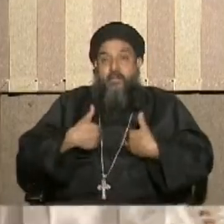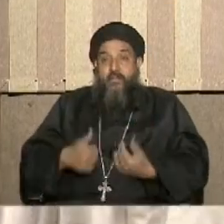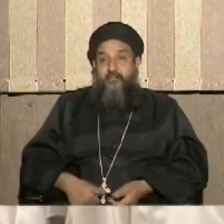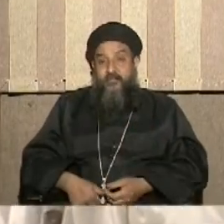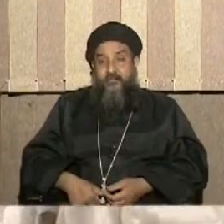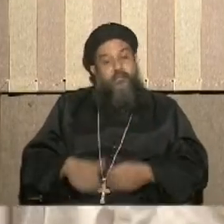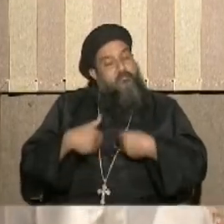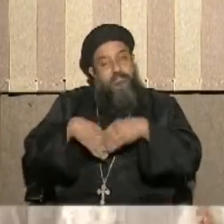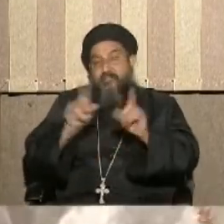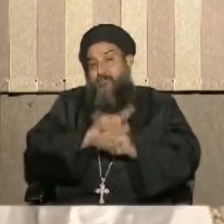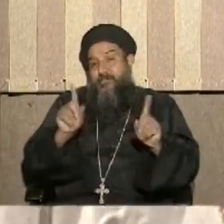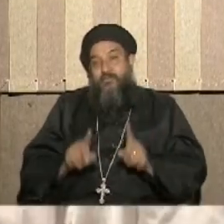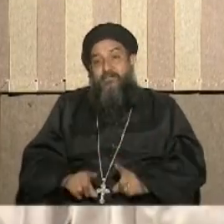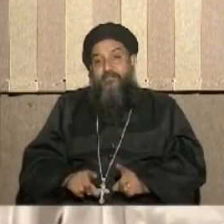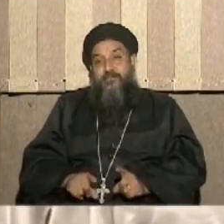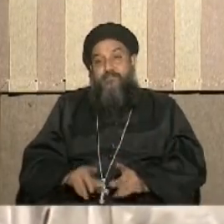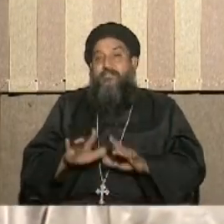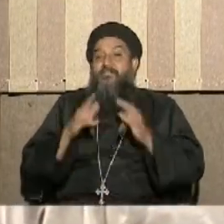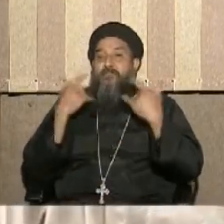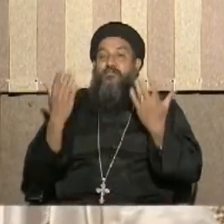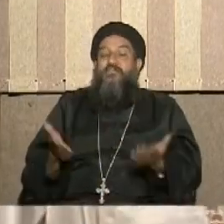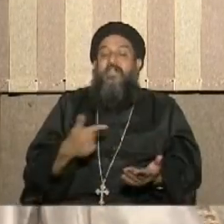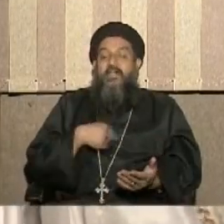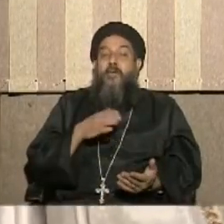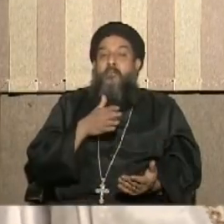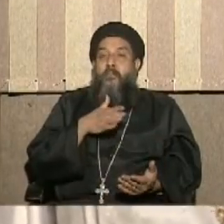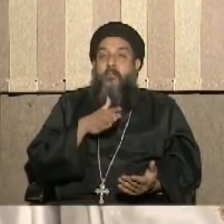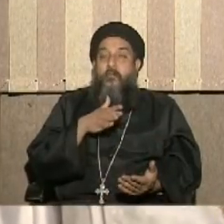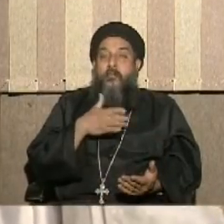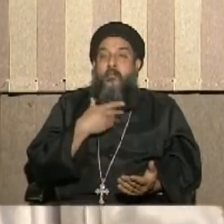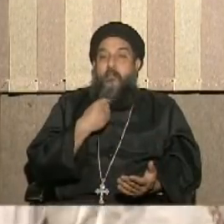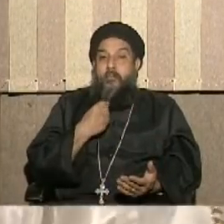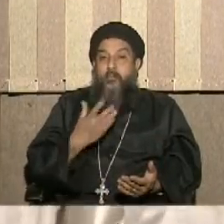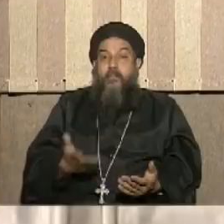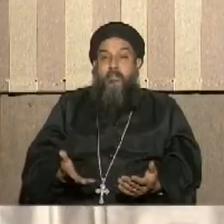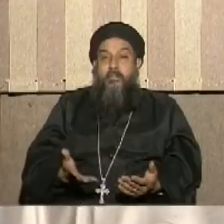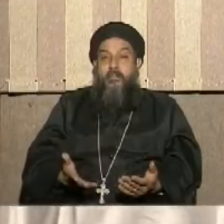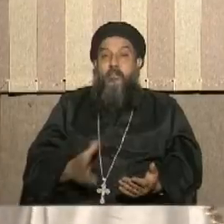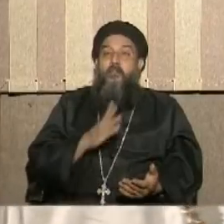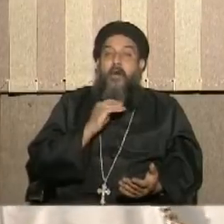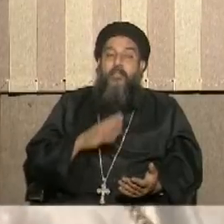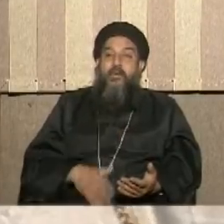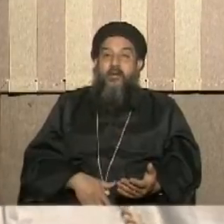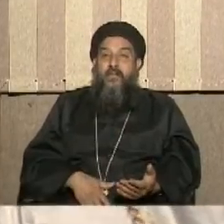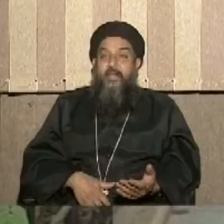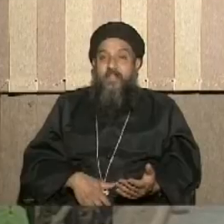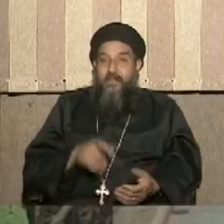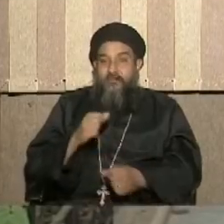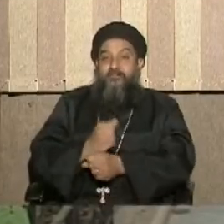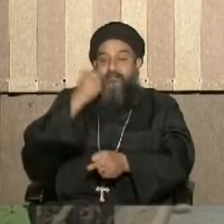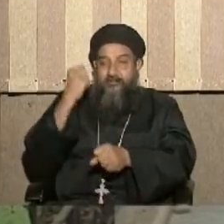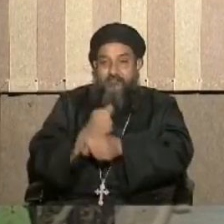يحبوني مش يسيبوني. عموما انا هقعد اصلي. بدأوا